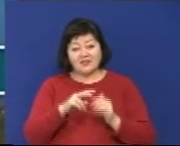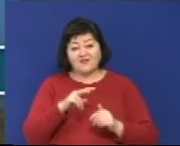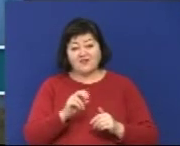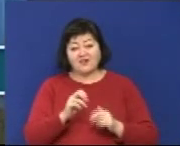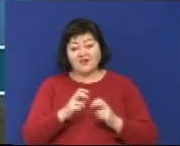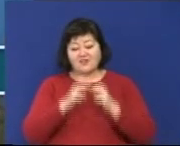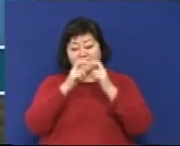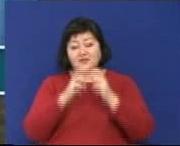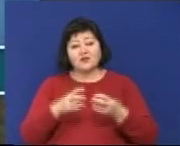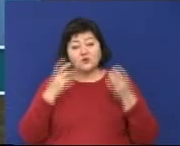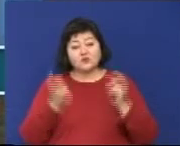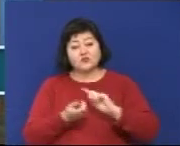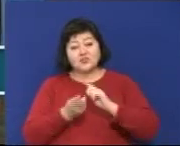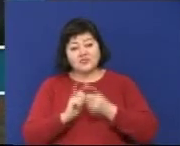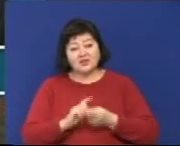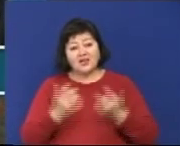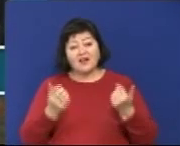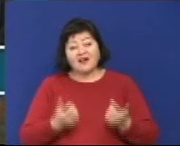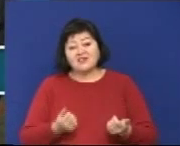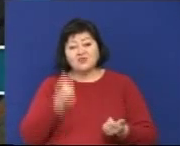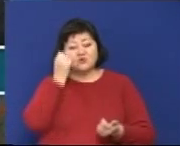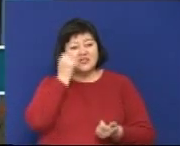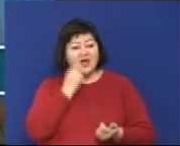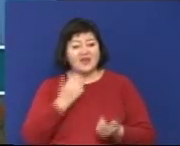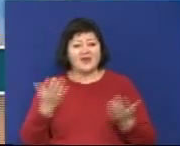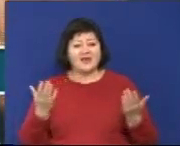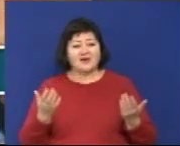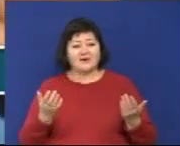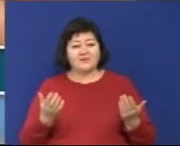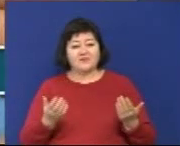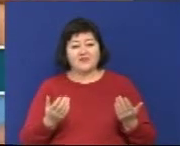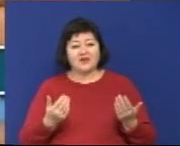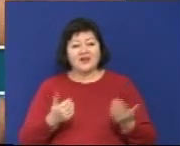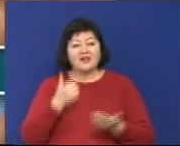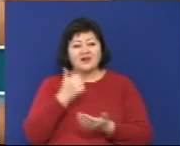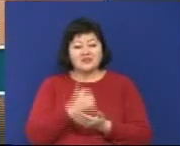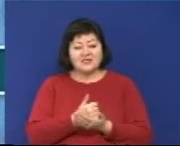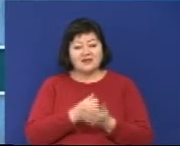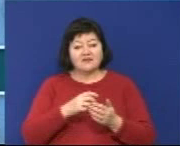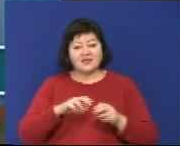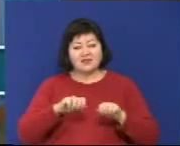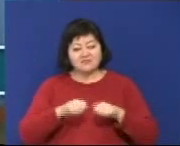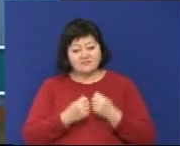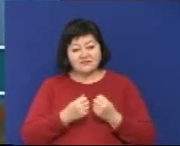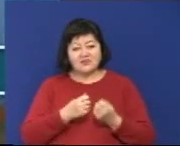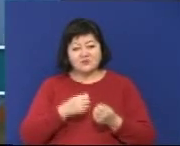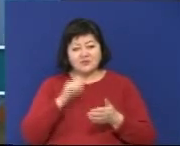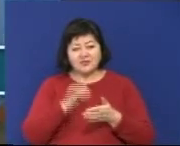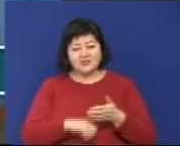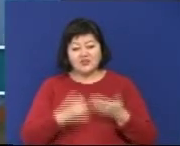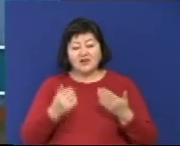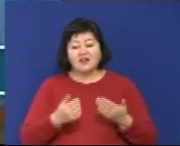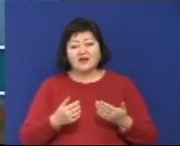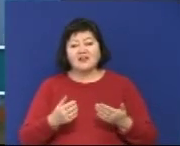замены. Большинство из них уже морально устарели. А основная причина поломки лифтов – это неправильная эксплуатация